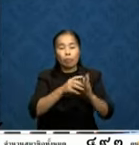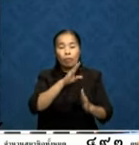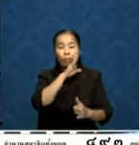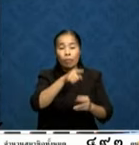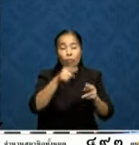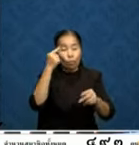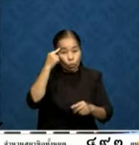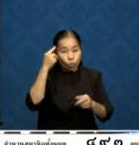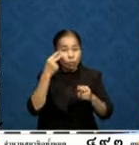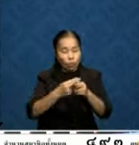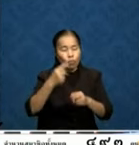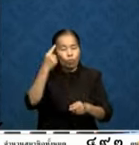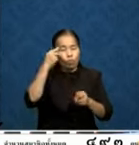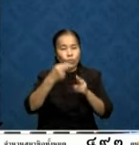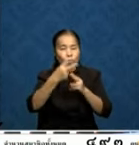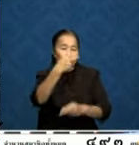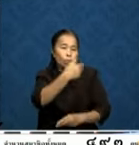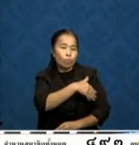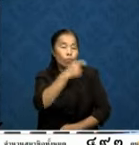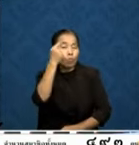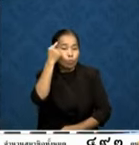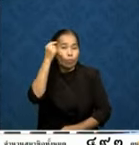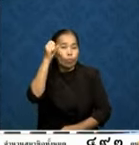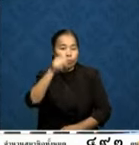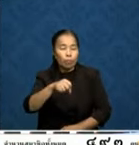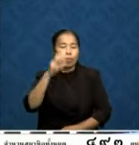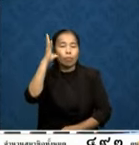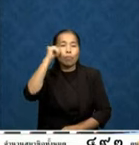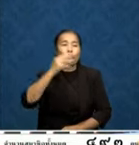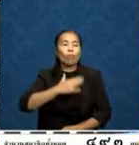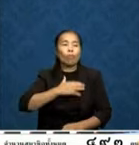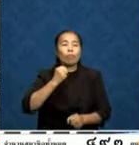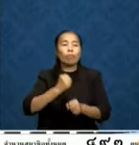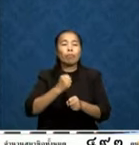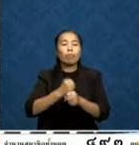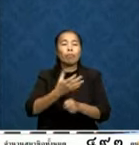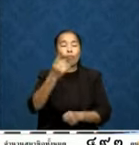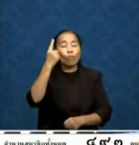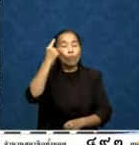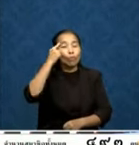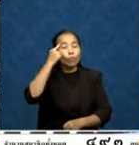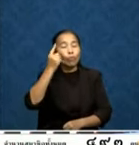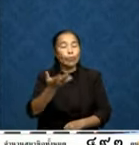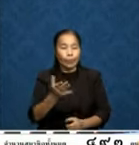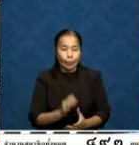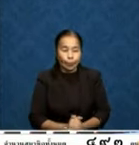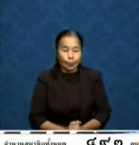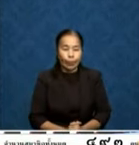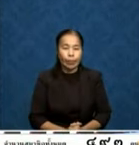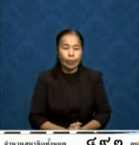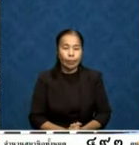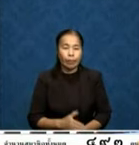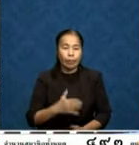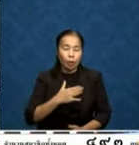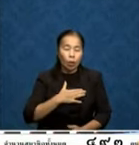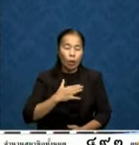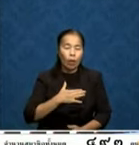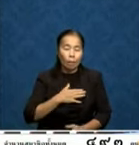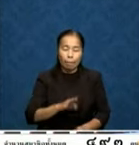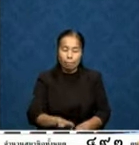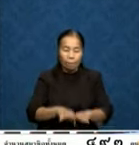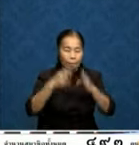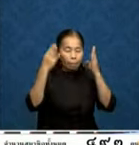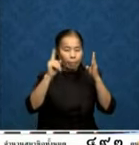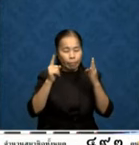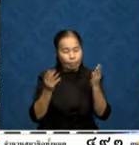เนี่ยก็น่าจะทราบนามสกุลผมแล้วก็รู้ว่าพ่อผมเป็นใครนะครับดังนั้นครับจริงๆผมก็เปิดมาครับแล้วผมก็มา